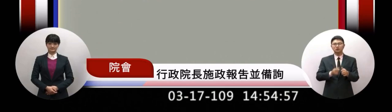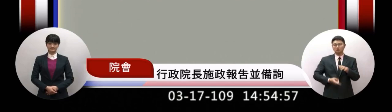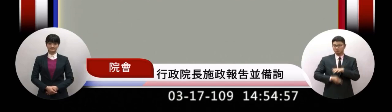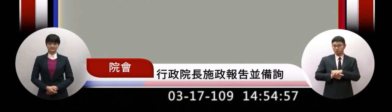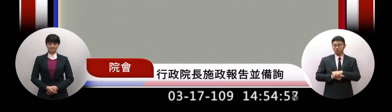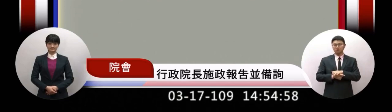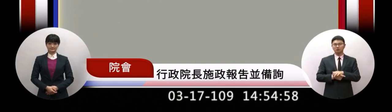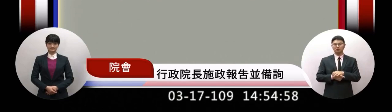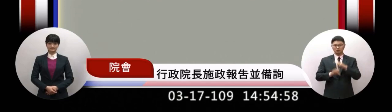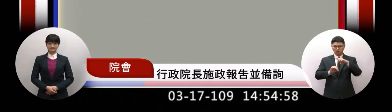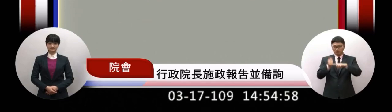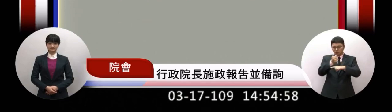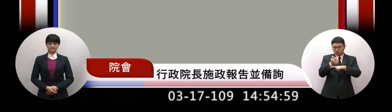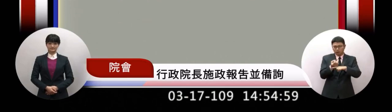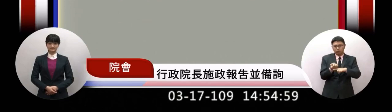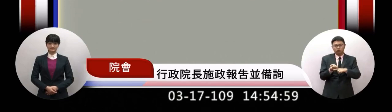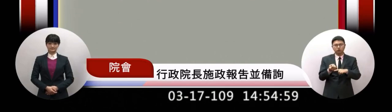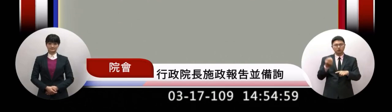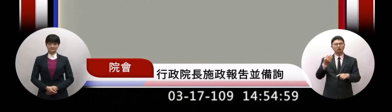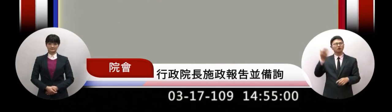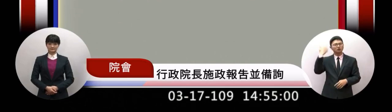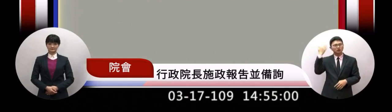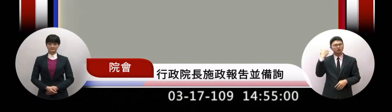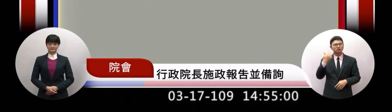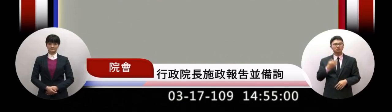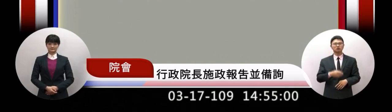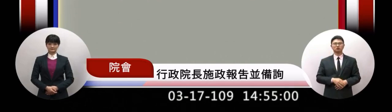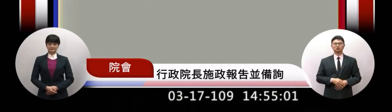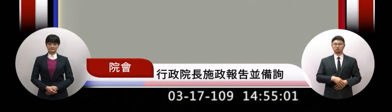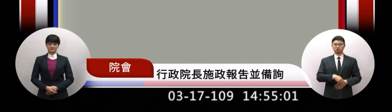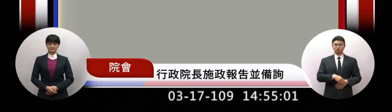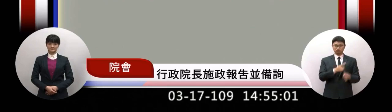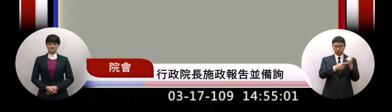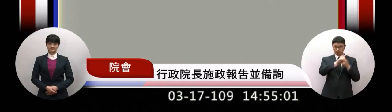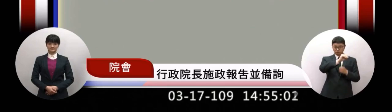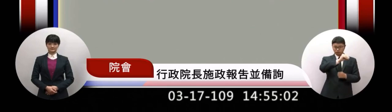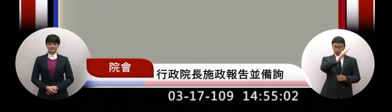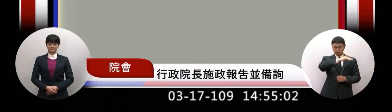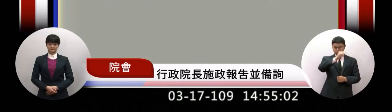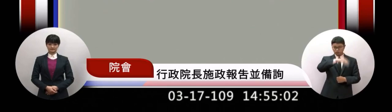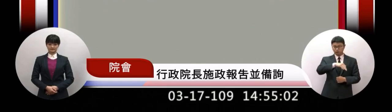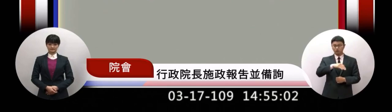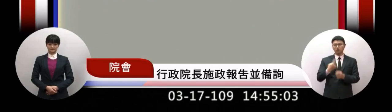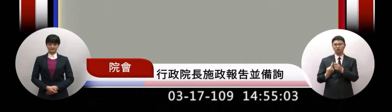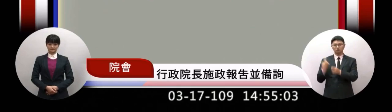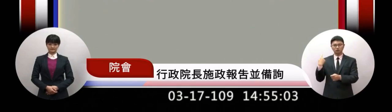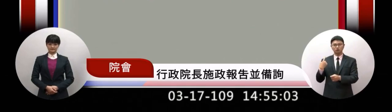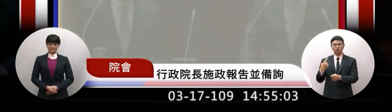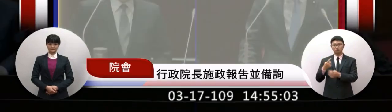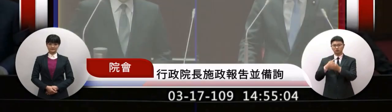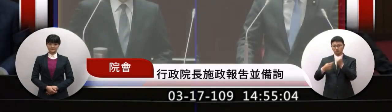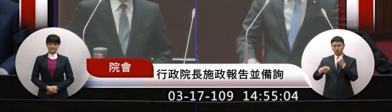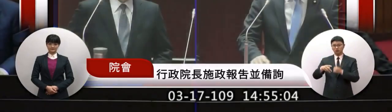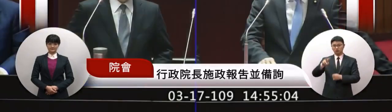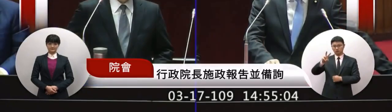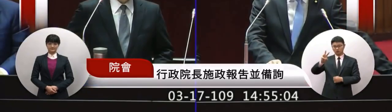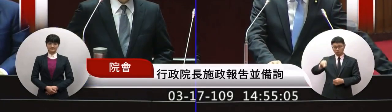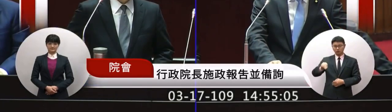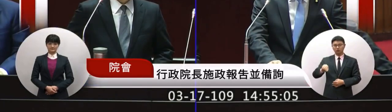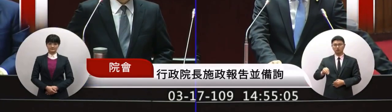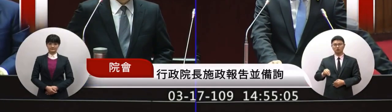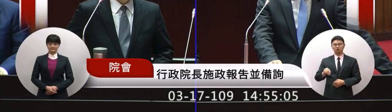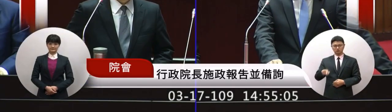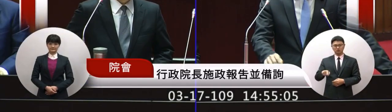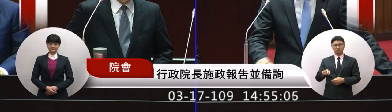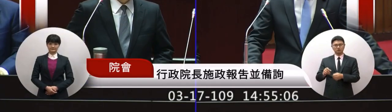增加了50%。当年只有19000一年，今年有去年有30000，上升